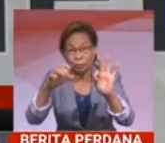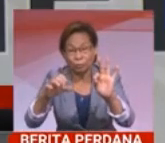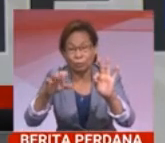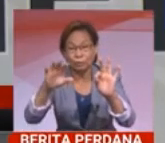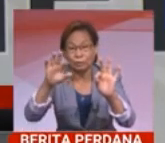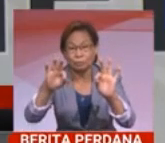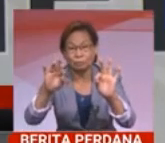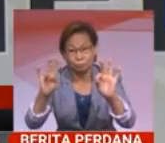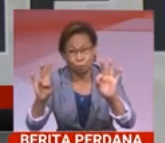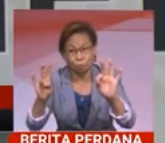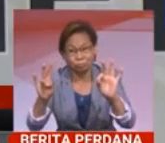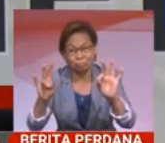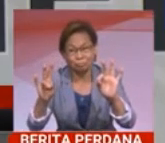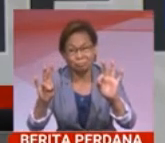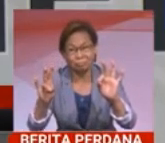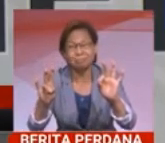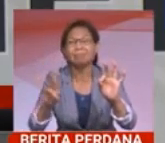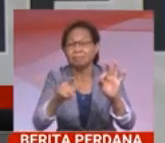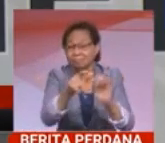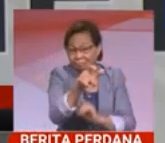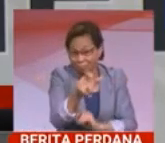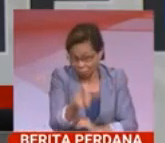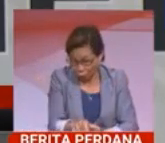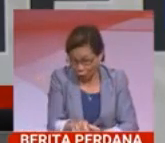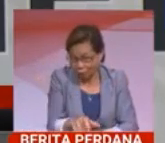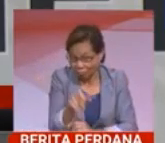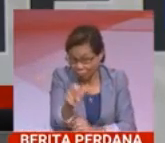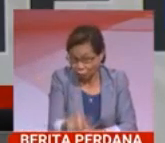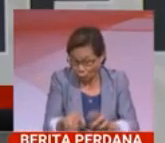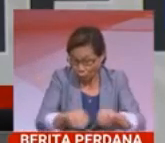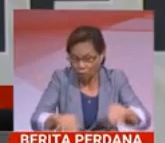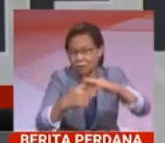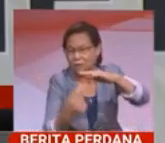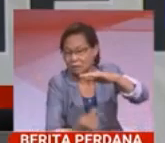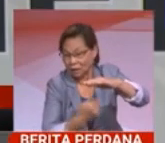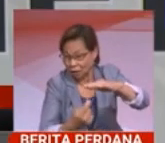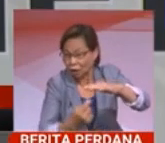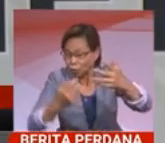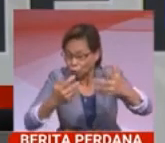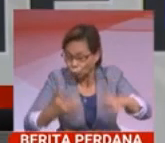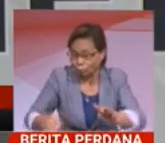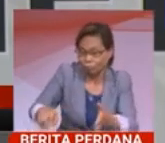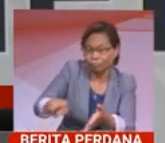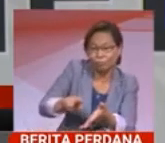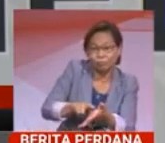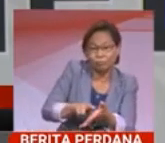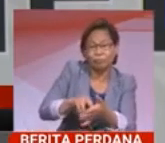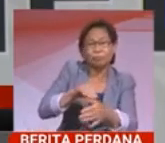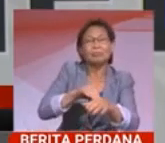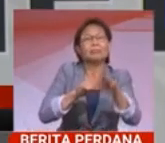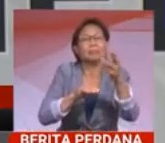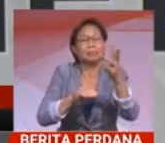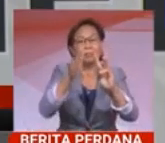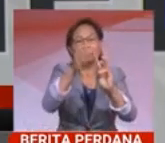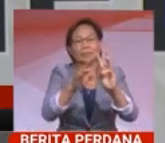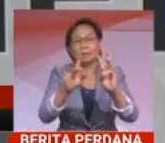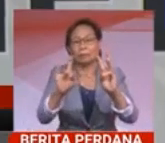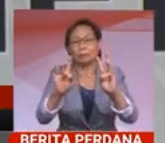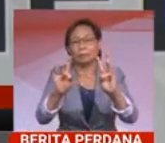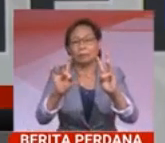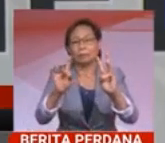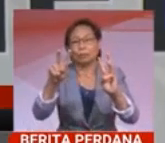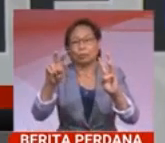6197 yang merupakan seorang praja prasekolah kesini telah dilaporkan pada 16oz